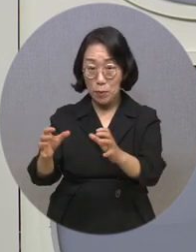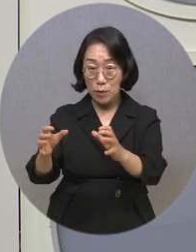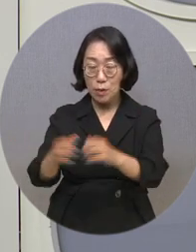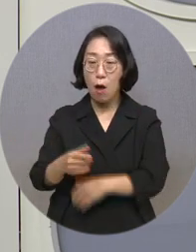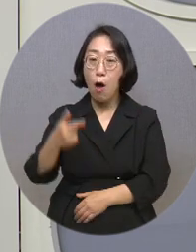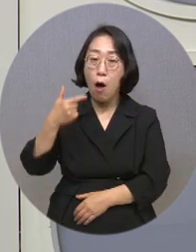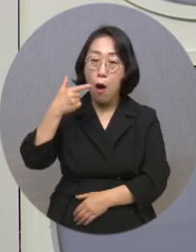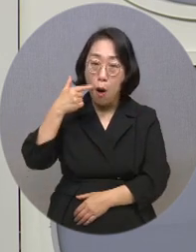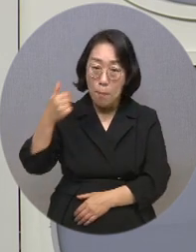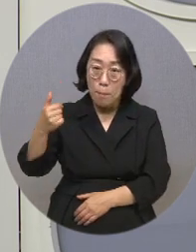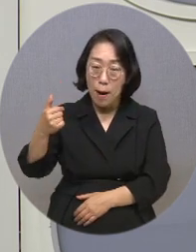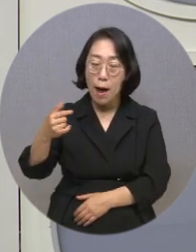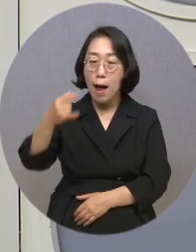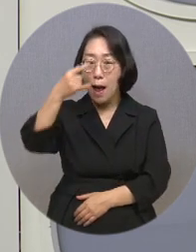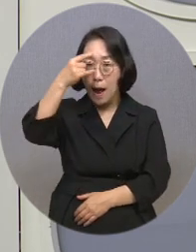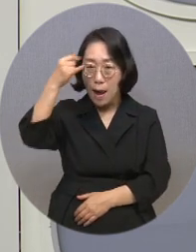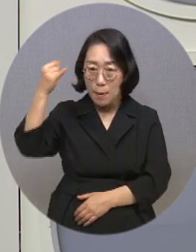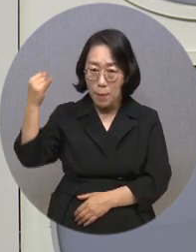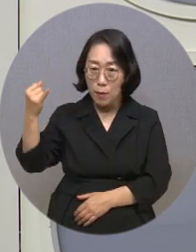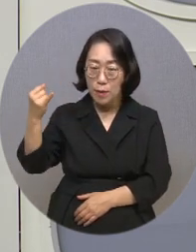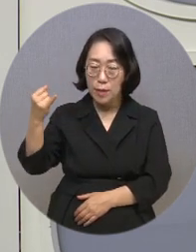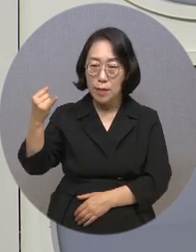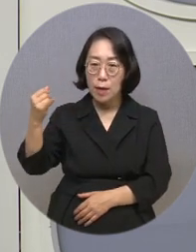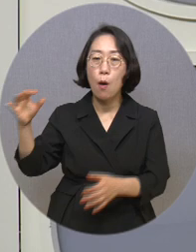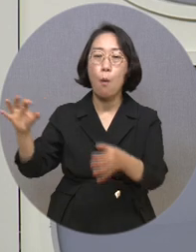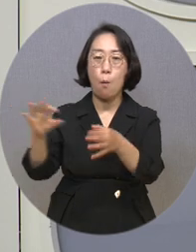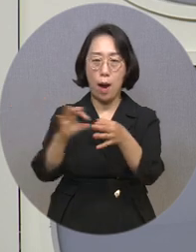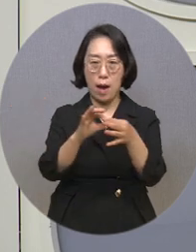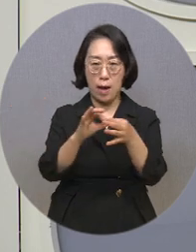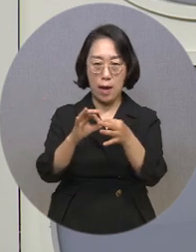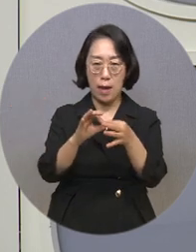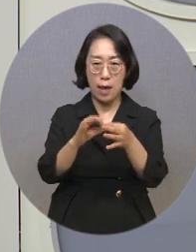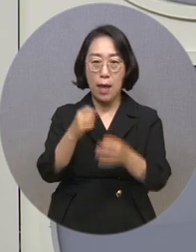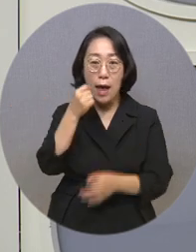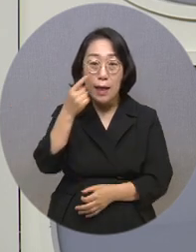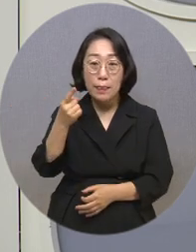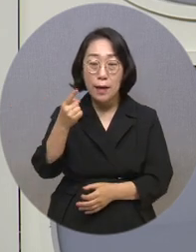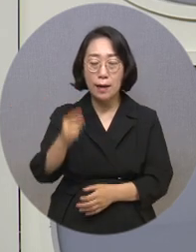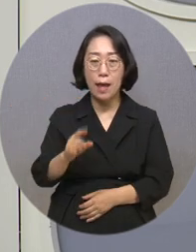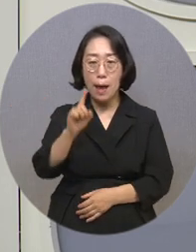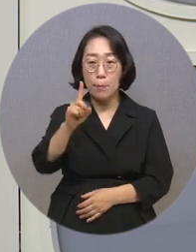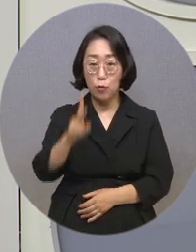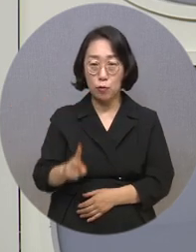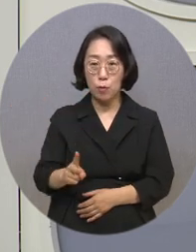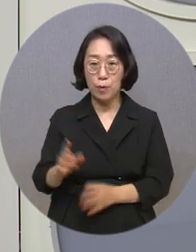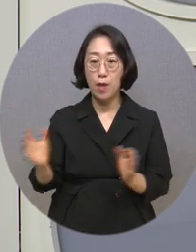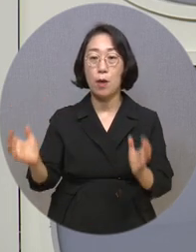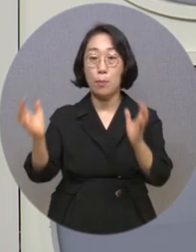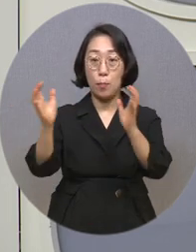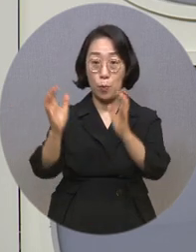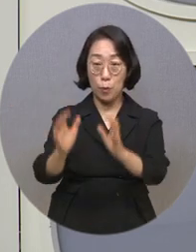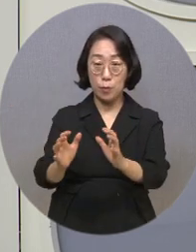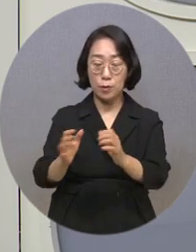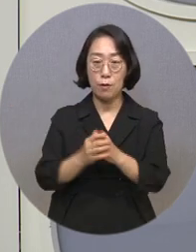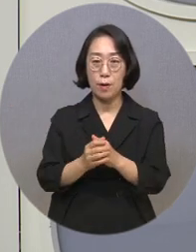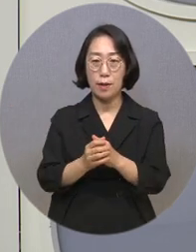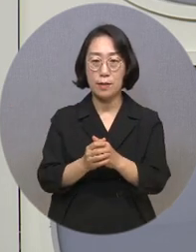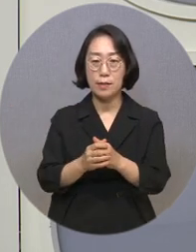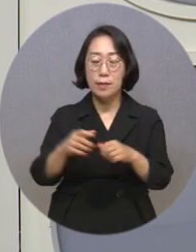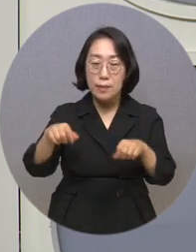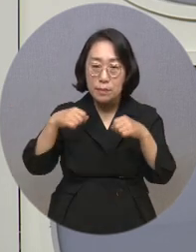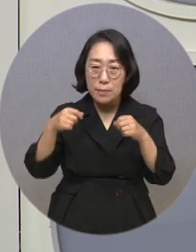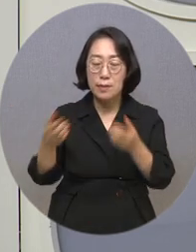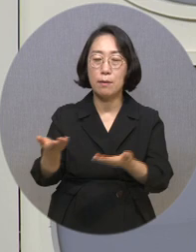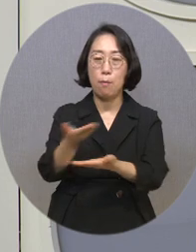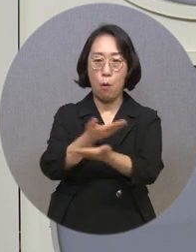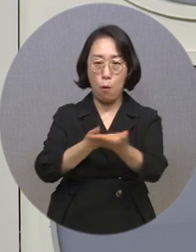엄마 할머니 이렇게 맺어져가지고 이제 한 달에 한두 번씩 마당에 나와서 같이 음식도